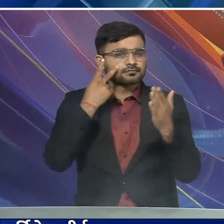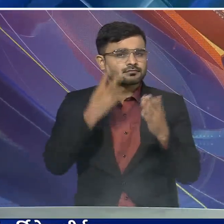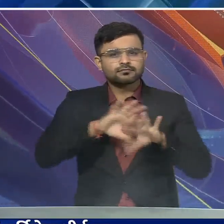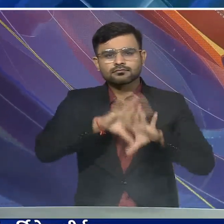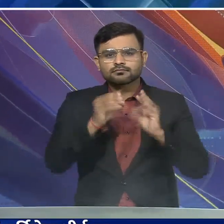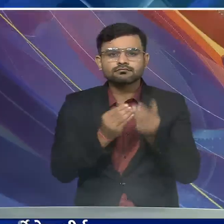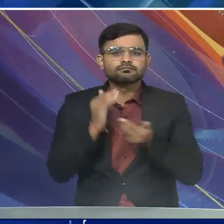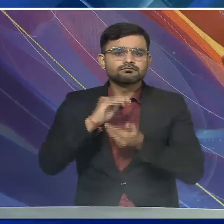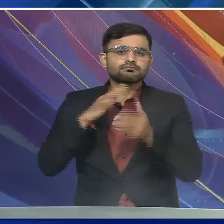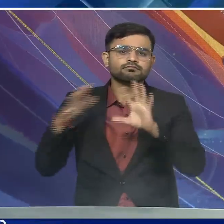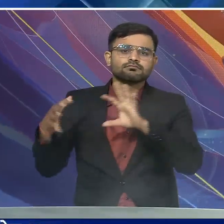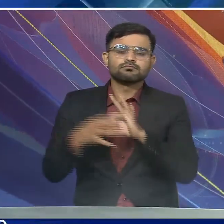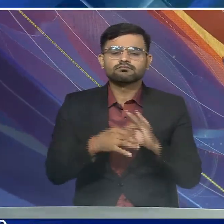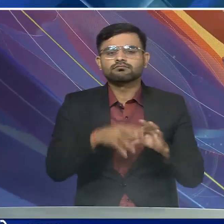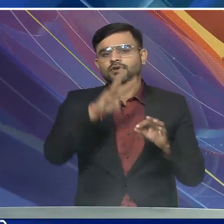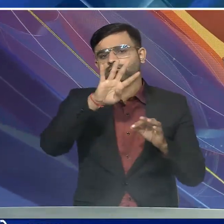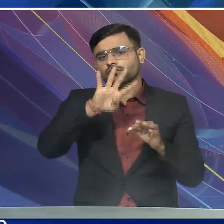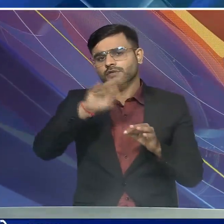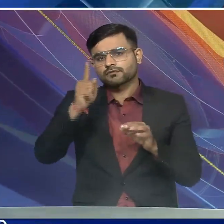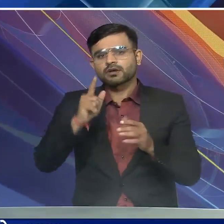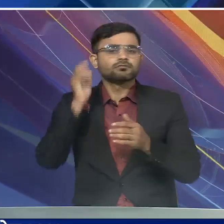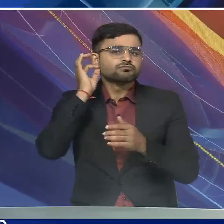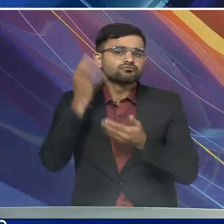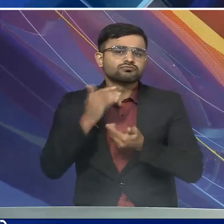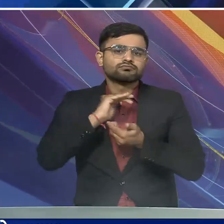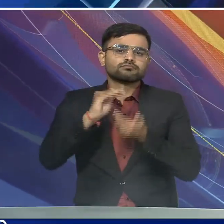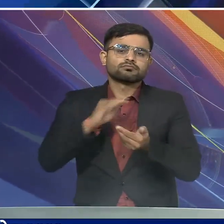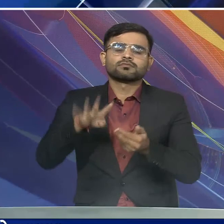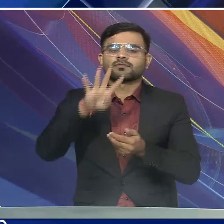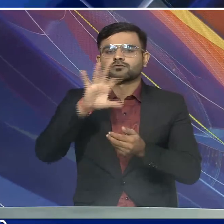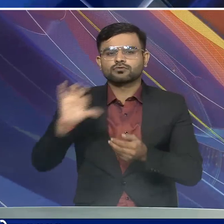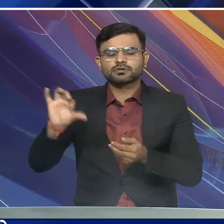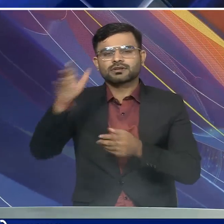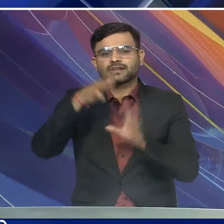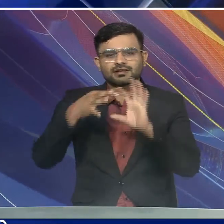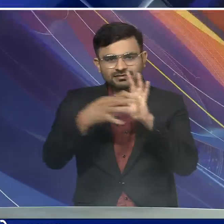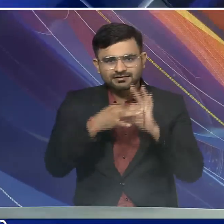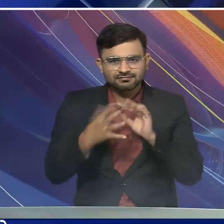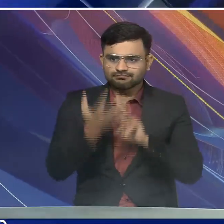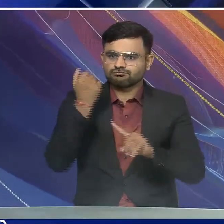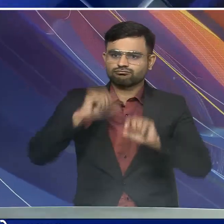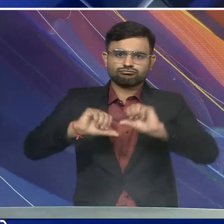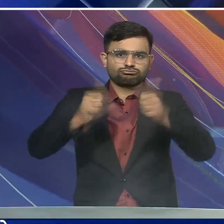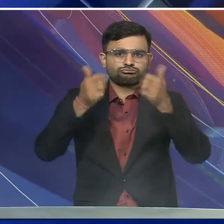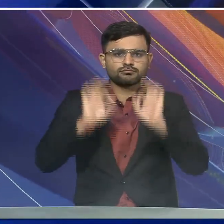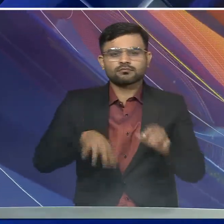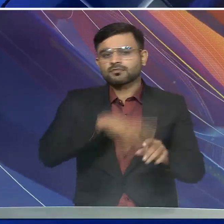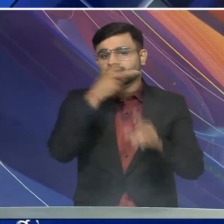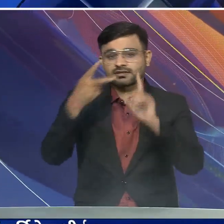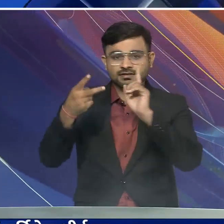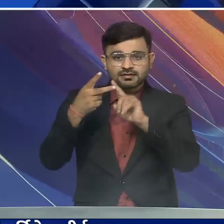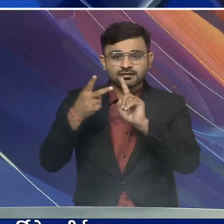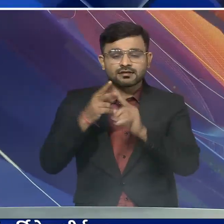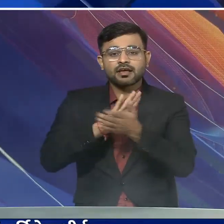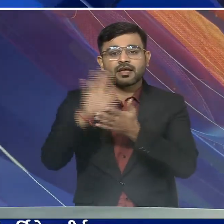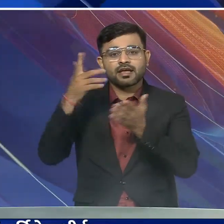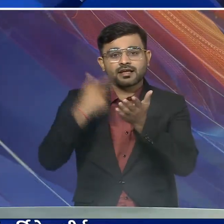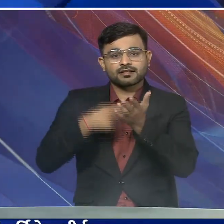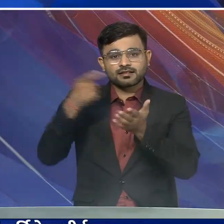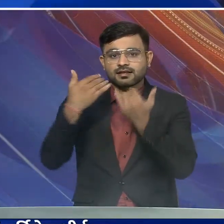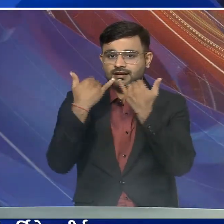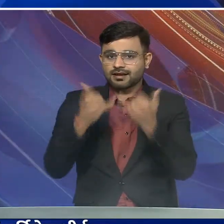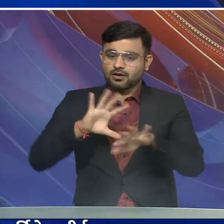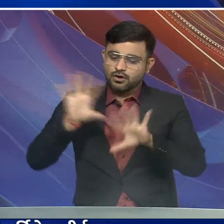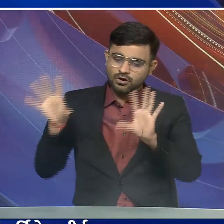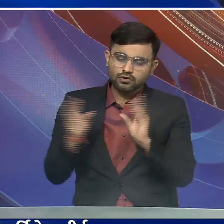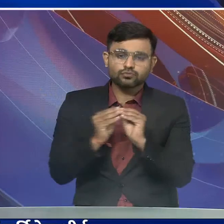सर्विसेज के खिलाड़ी 41 स्वर्ण सहित कुल 96 पद्गो के साथ शीर्ष पायदान पर कायम है वहीं दूसरे स्थान पर हरियाणा है जिसने अब